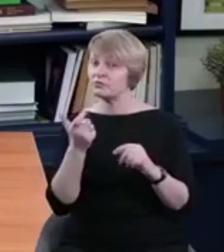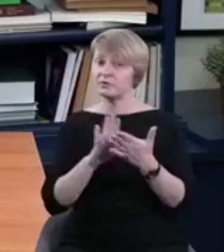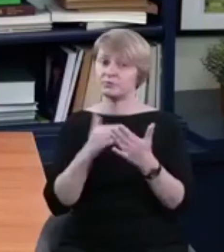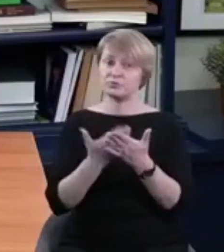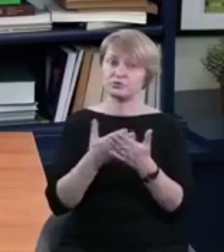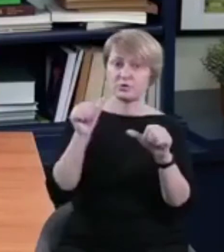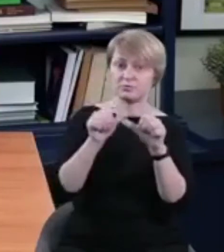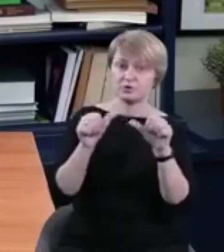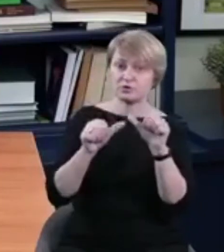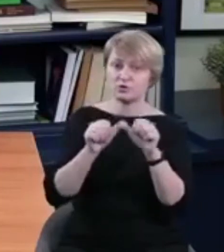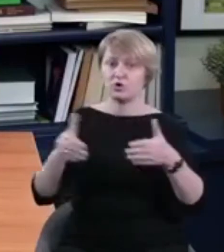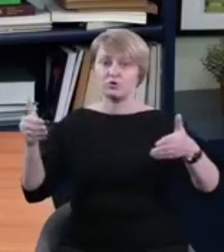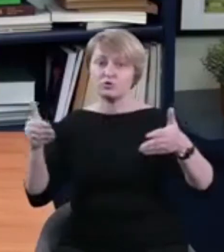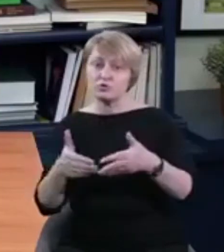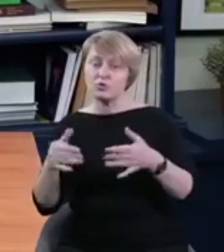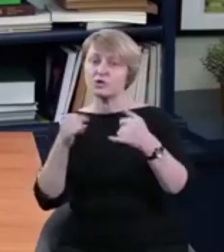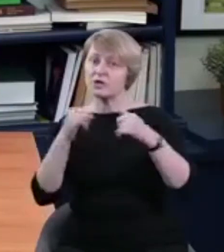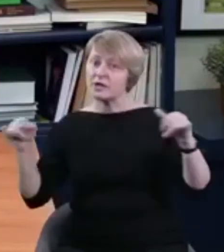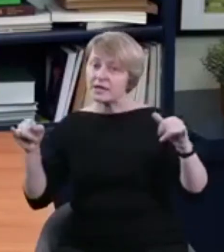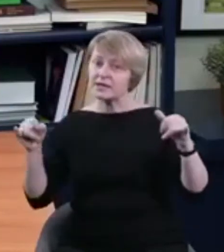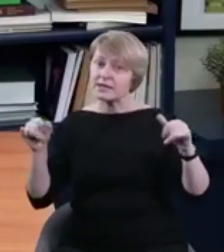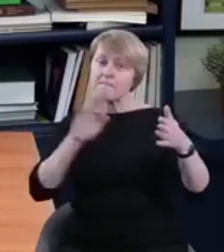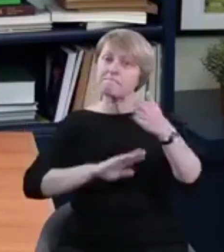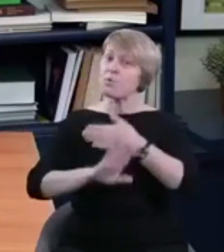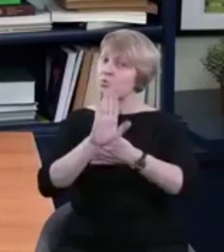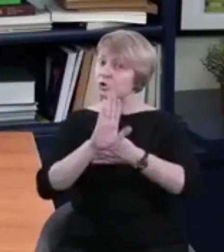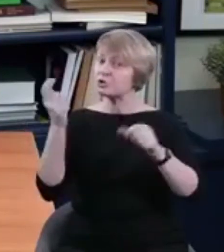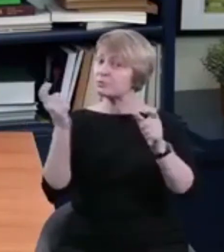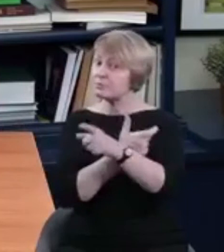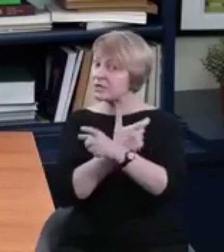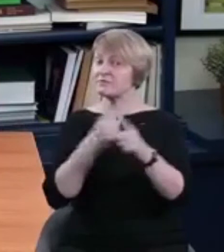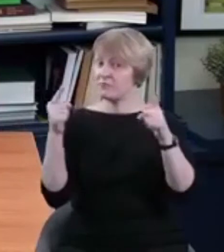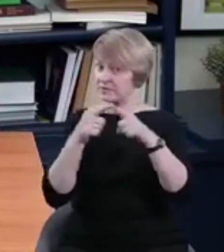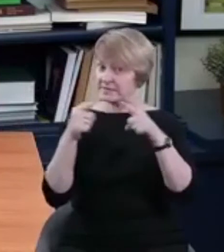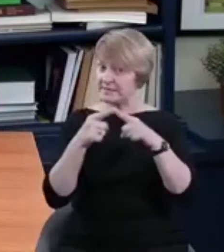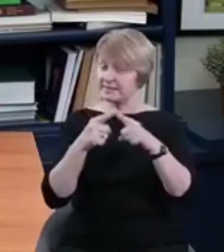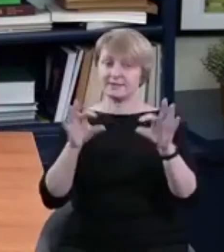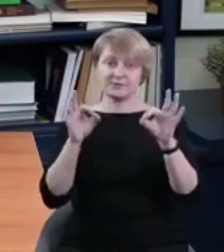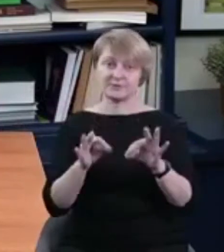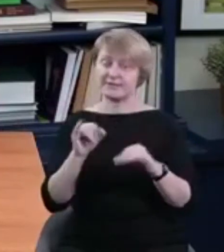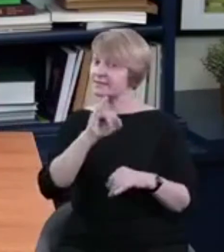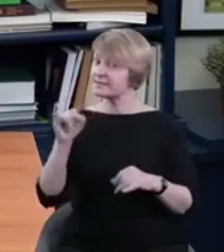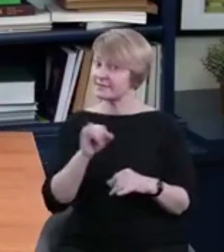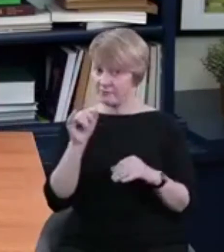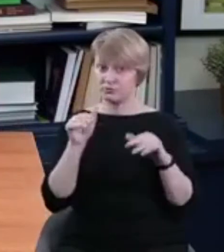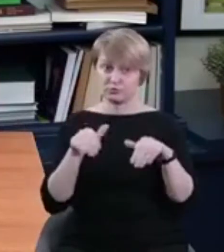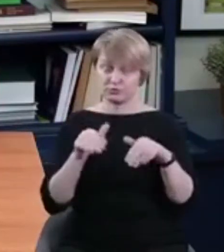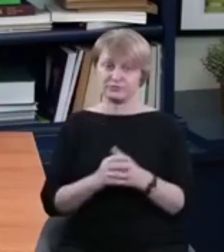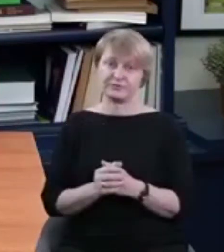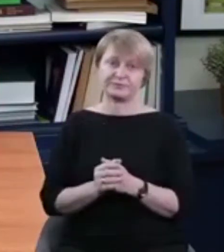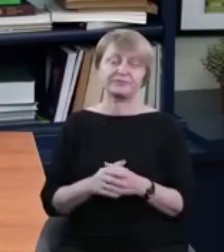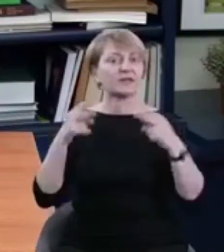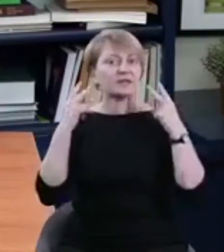może pod pod inne pyszne cele dzisiaj nie zawsze jest to możliwe i oczywiście w